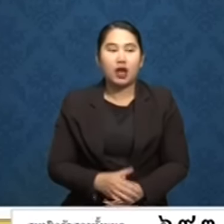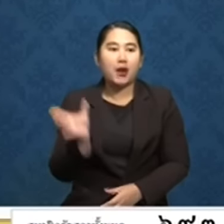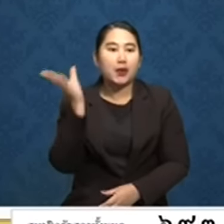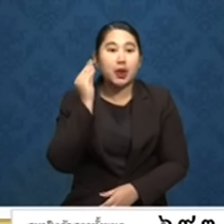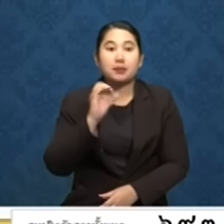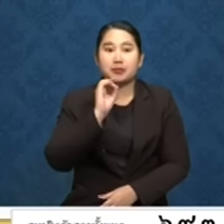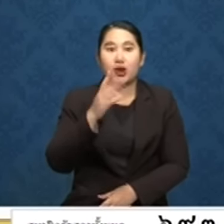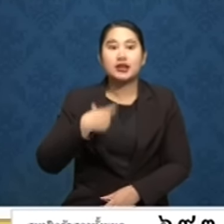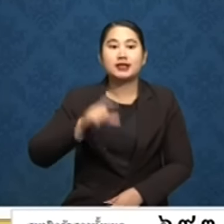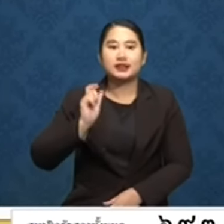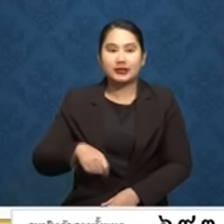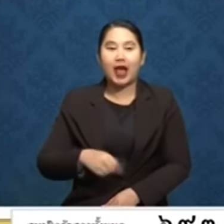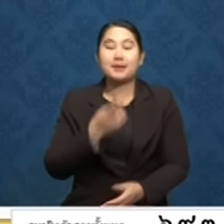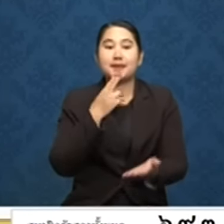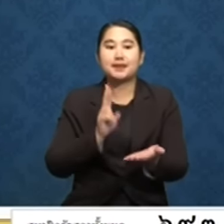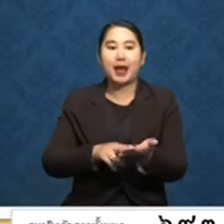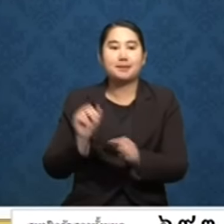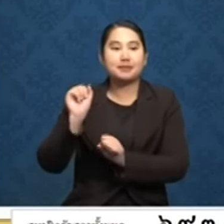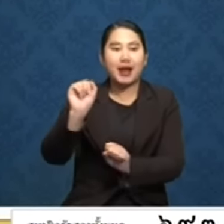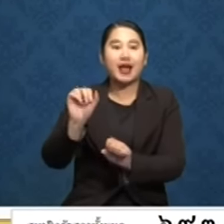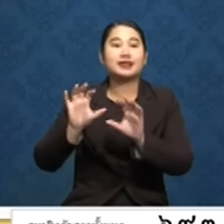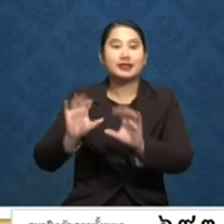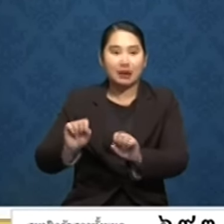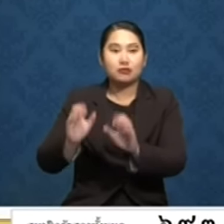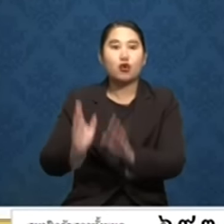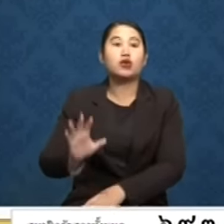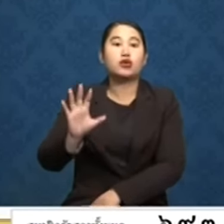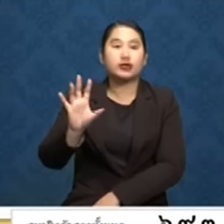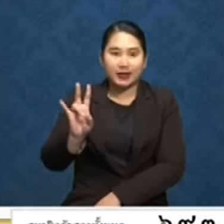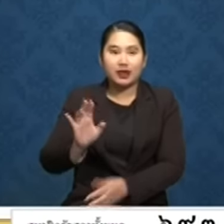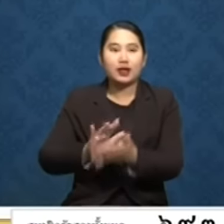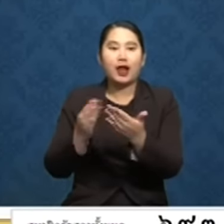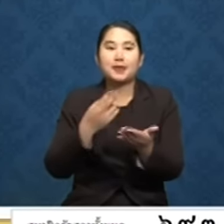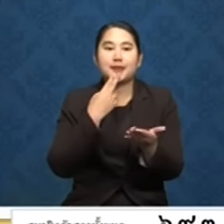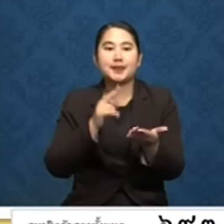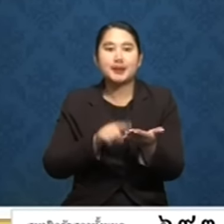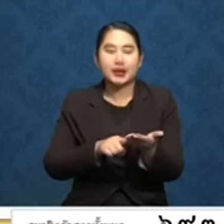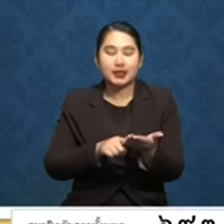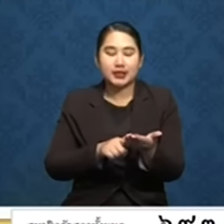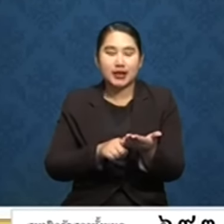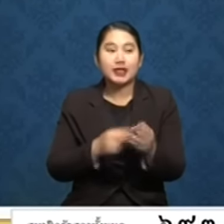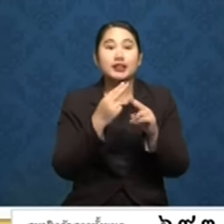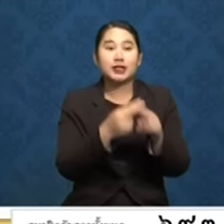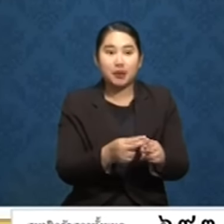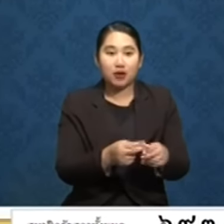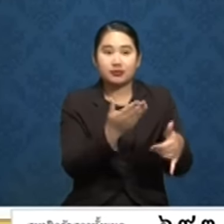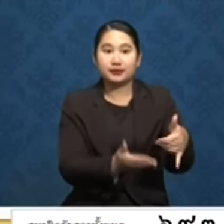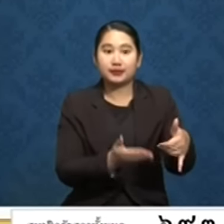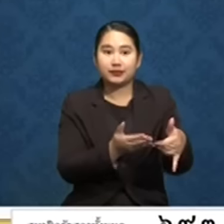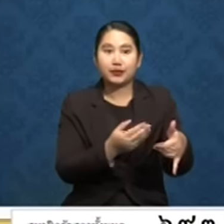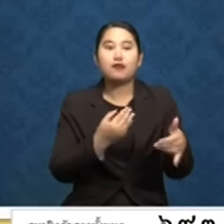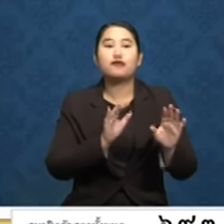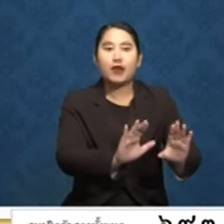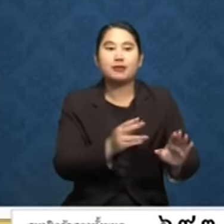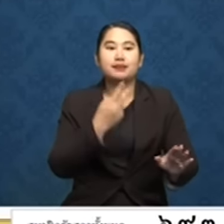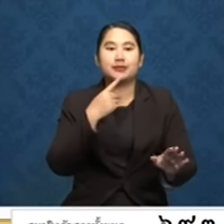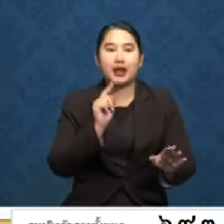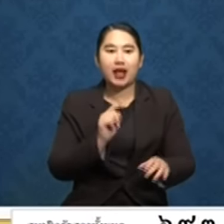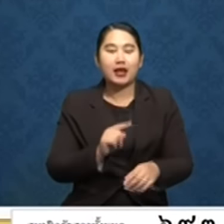างศาลได้ออกหมายจับ6คนนะครับและก็จะทำหนังสือเฉพาะจำเลยที่1นะครับมาทางท่านประธานน